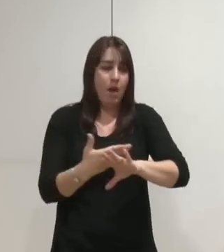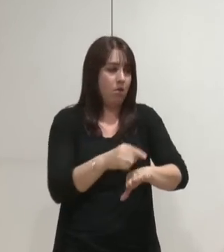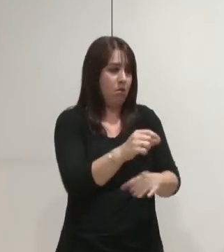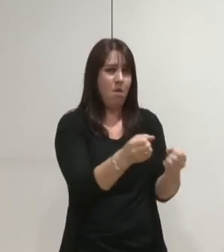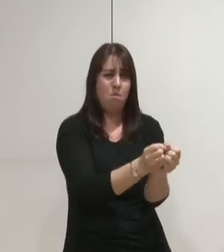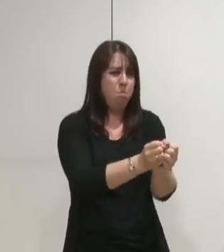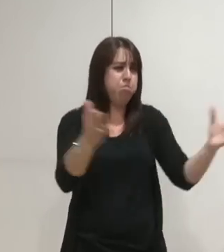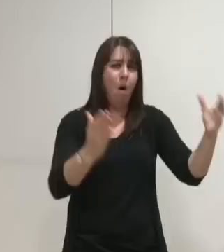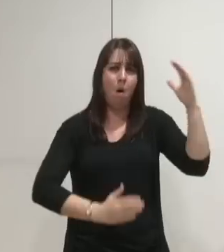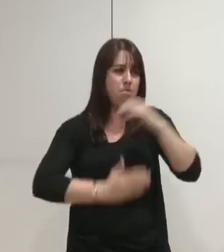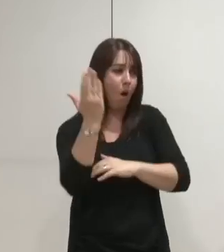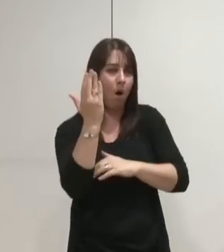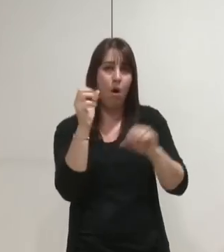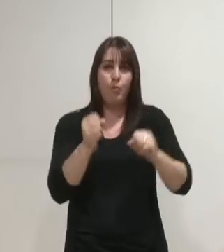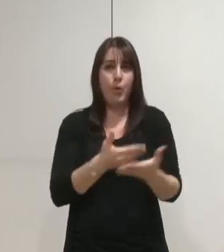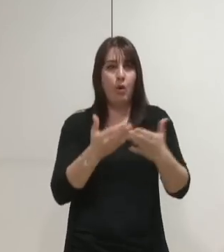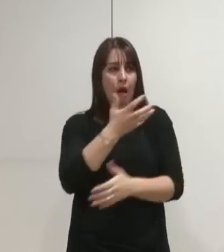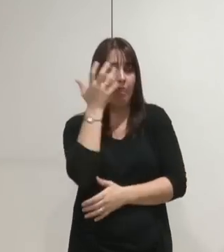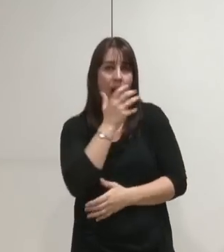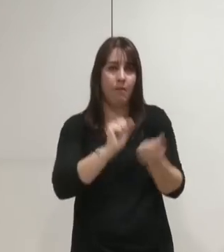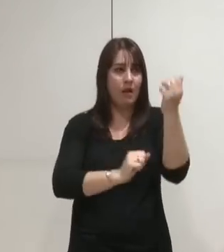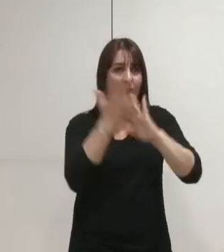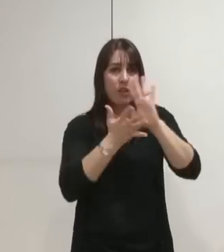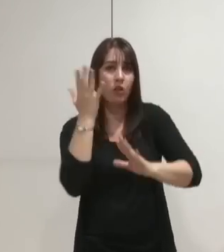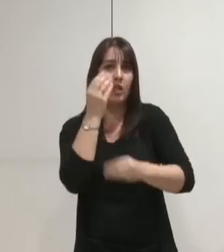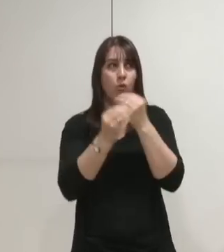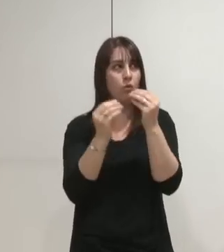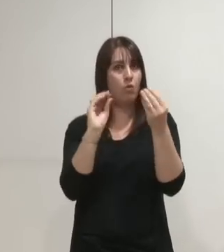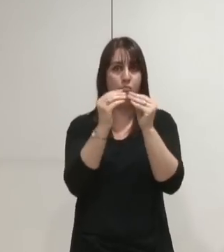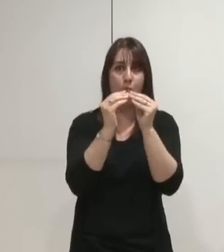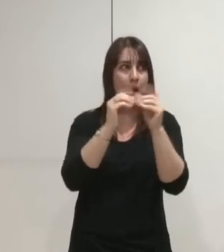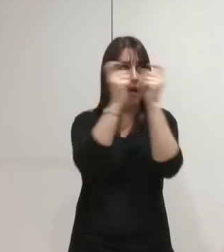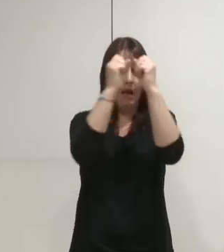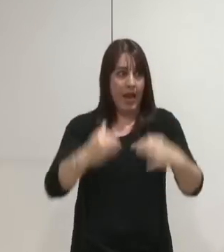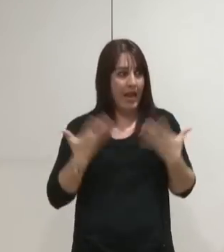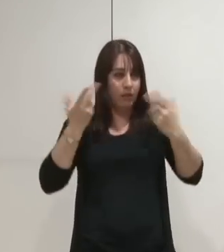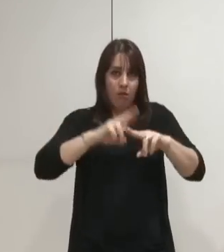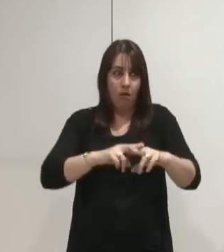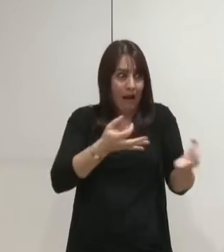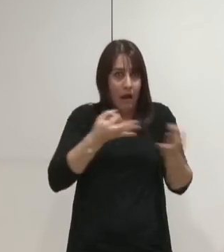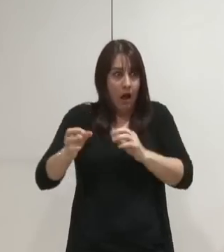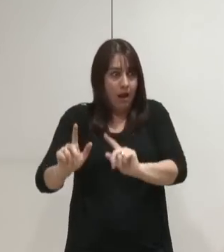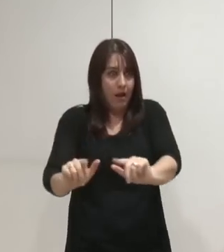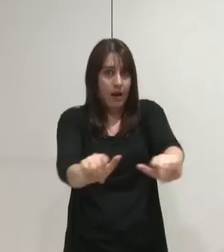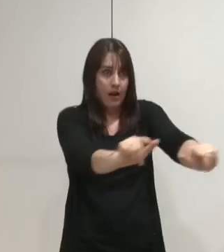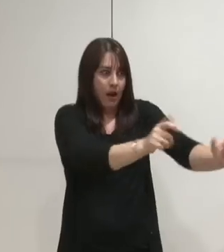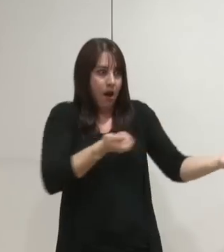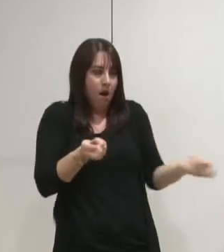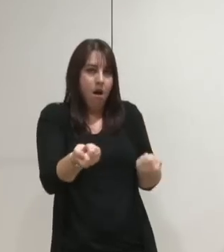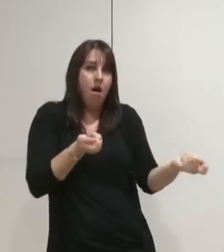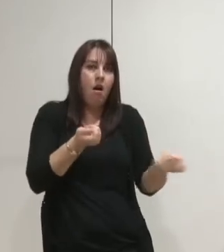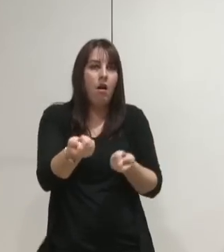et les risques de drame que ce soit d'incendie ou d'électrocution sont désormais permanents et les dispositifs